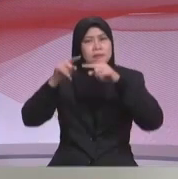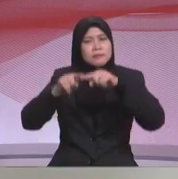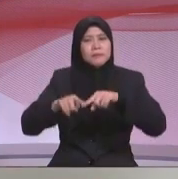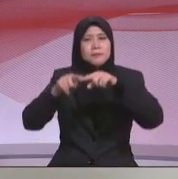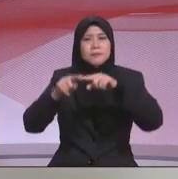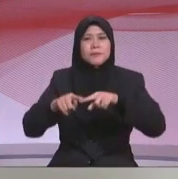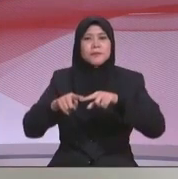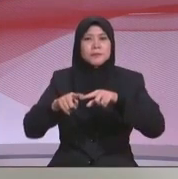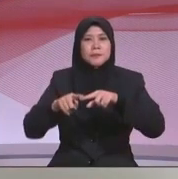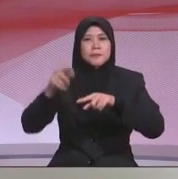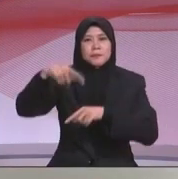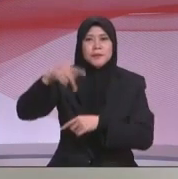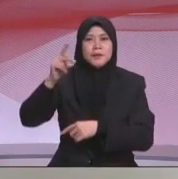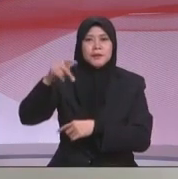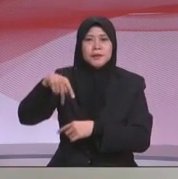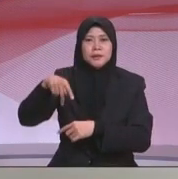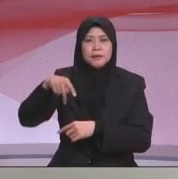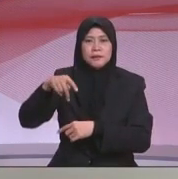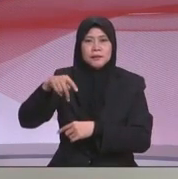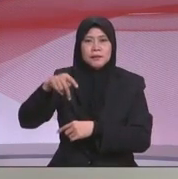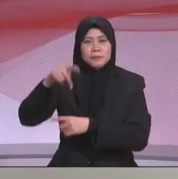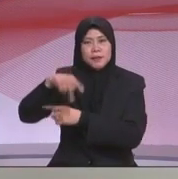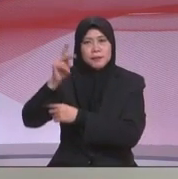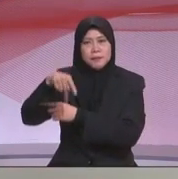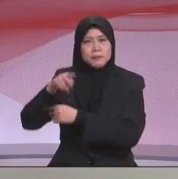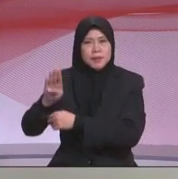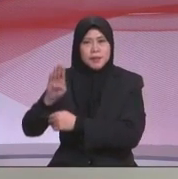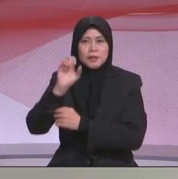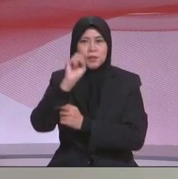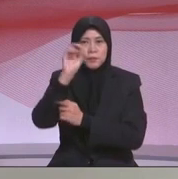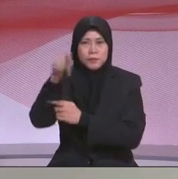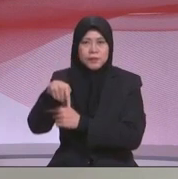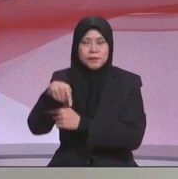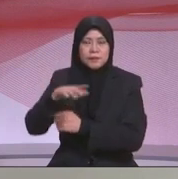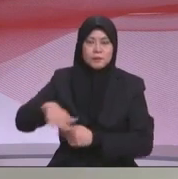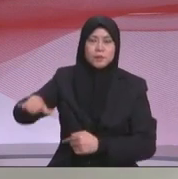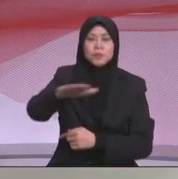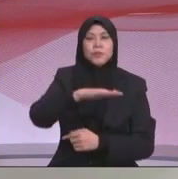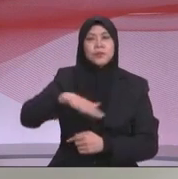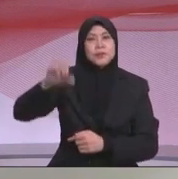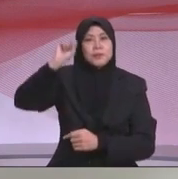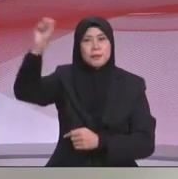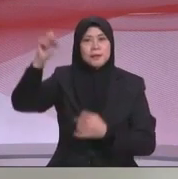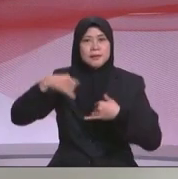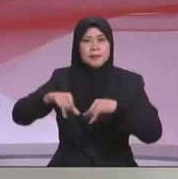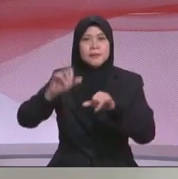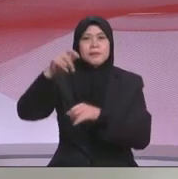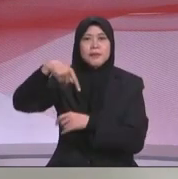kepada PKP, SOP PKPB. Jadi Sabah, seluruh Sabah masih lagi